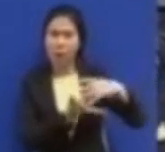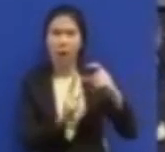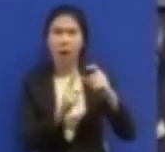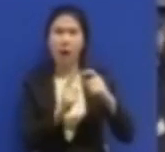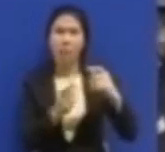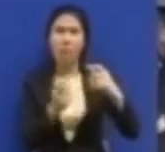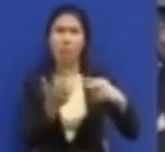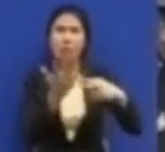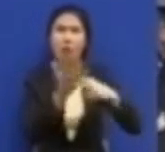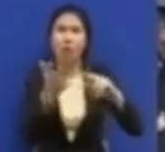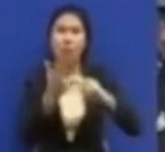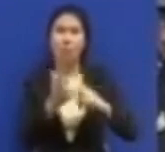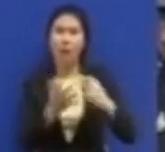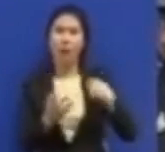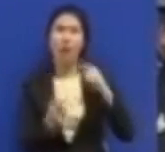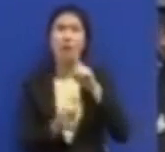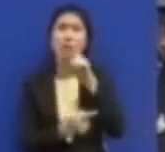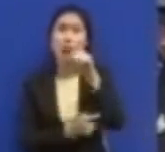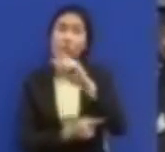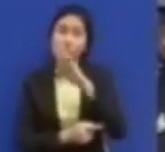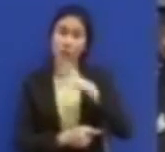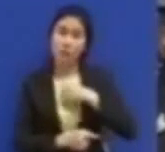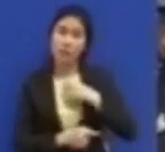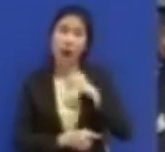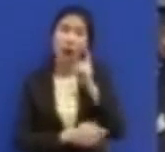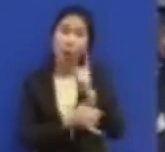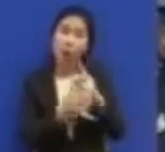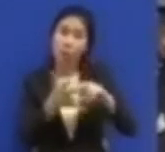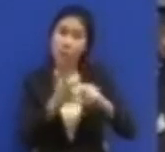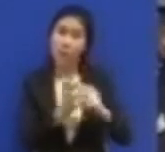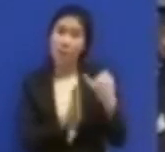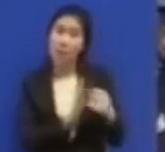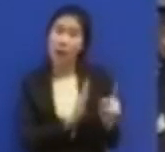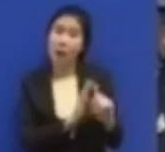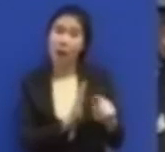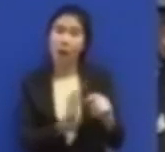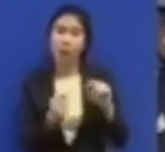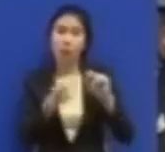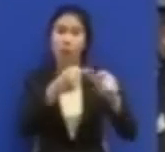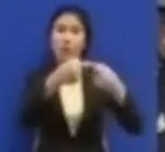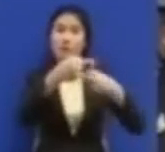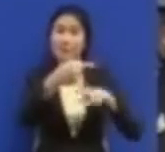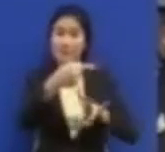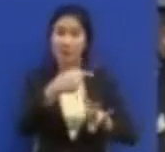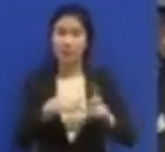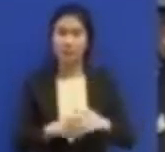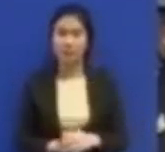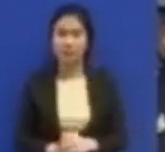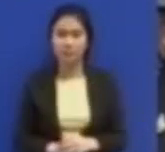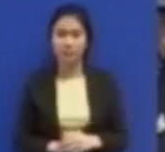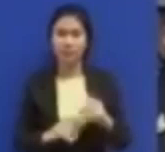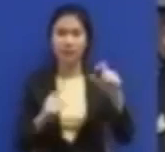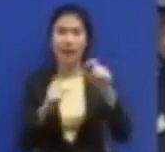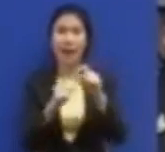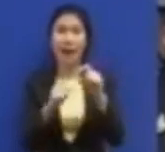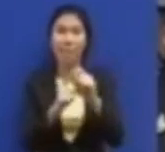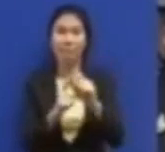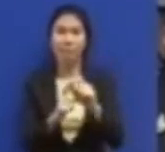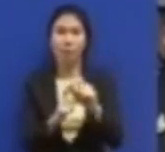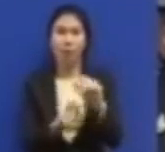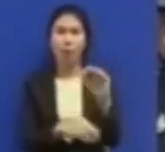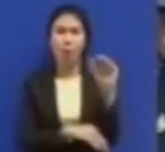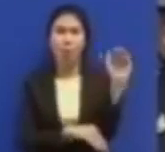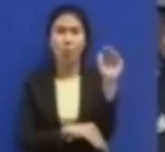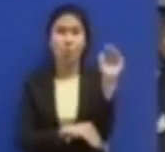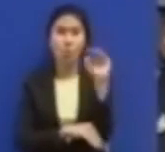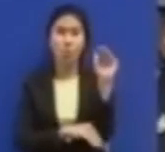ประท้วงข้อบังคับที่เท่าไหร่ครับต้องบอกด้วยนะคร ับข้อที่61ครับนะครับใช้คำว่างูเห่าเราเช่า